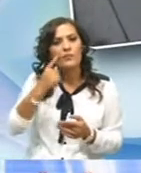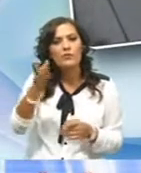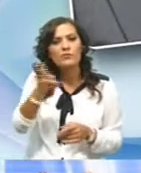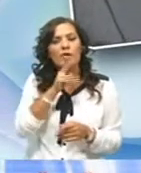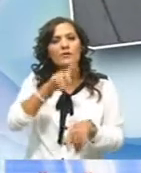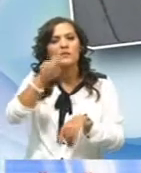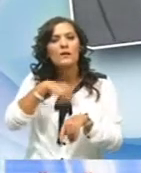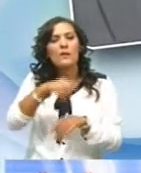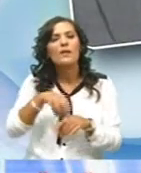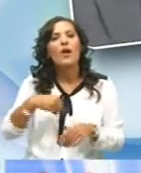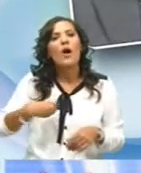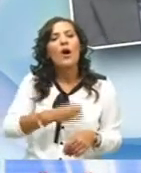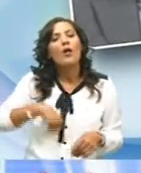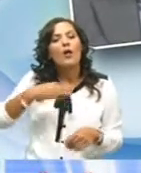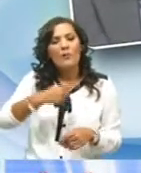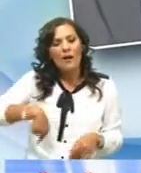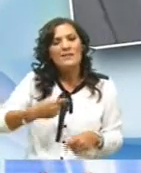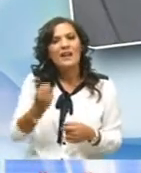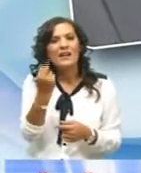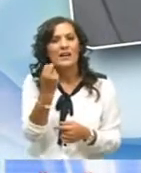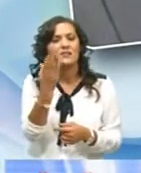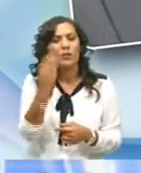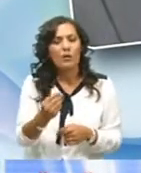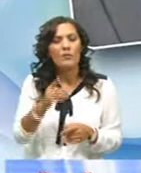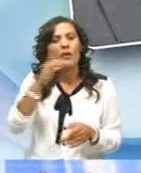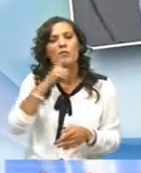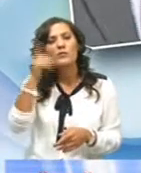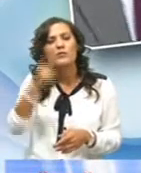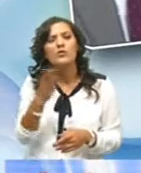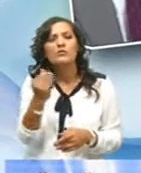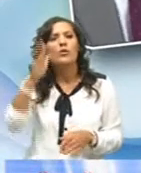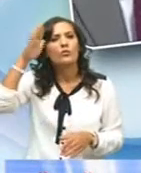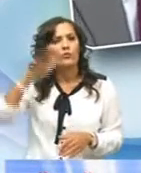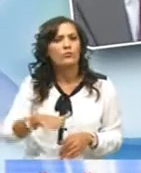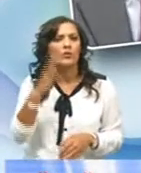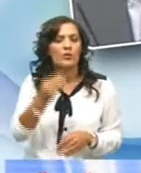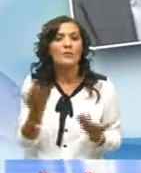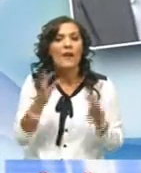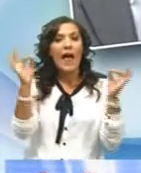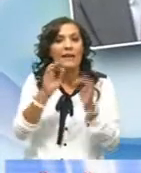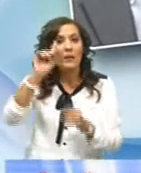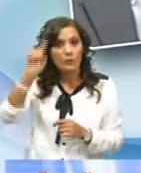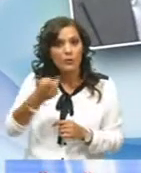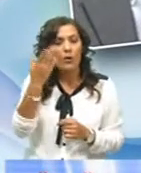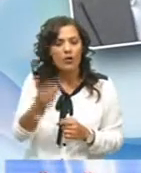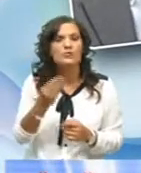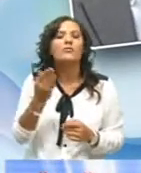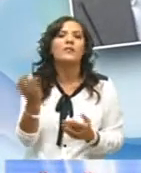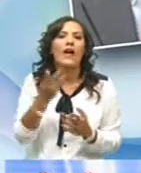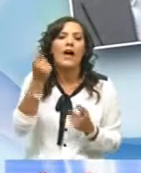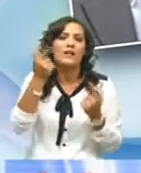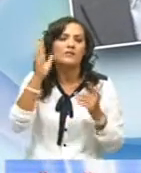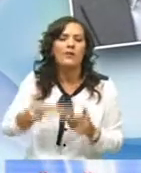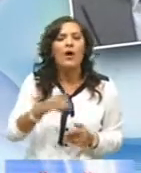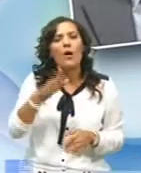zamanlarda kolon kanserine yakalanma oranları Çok belirgin hızlı düşünür Harika Yani erken teşhiste gerçek Sırrı erken